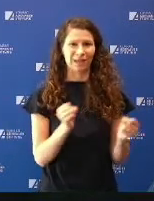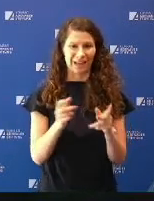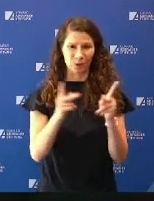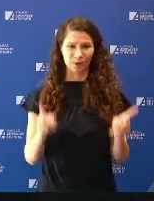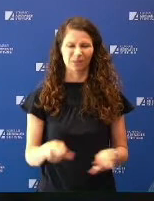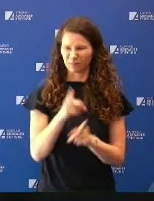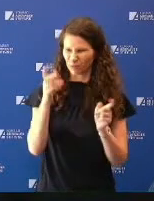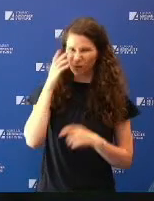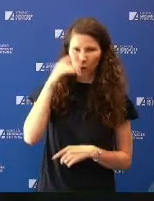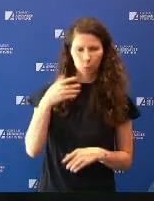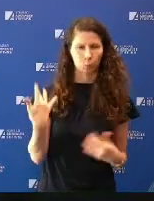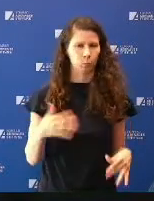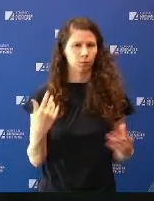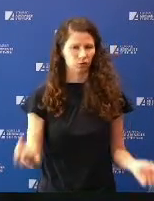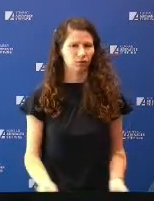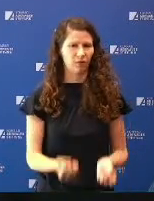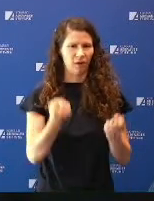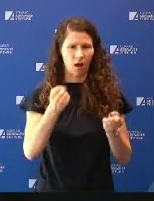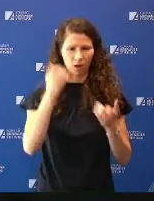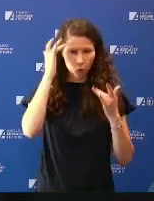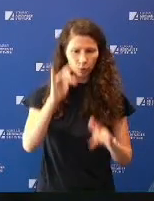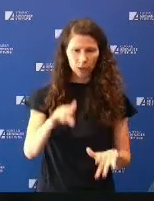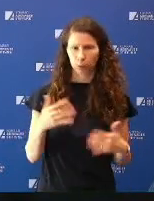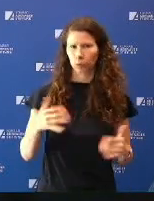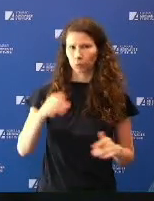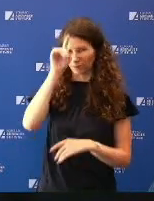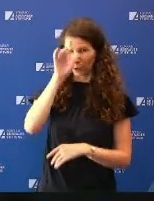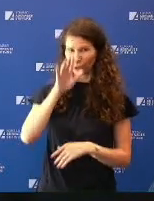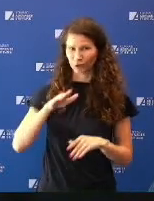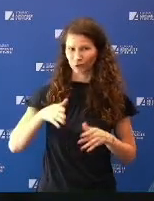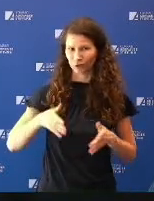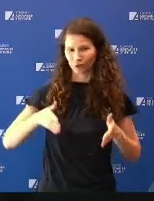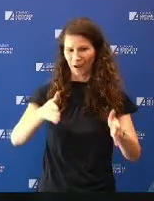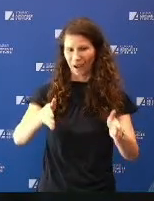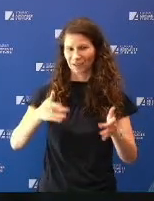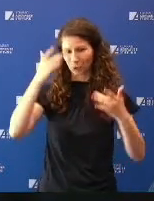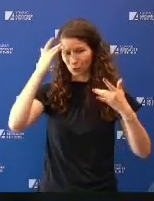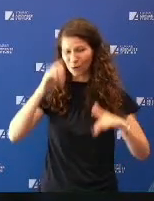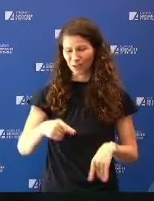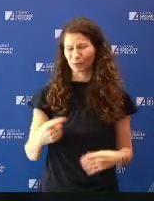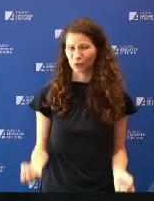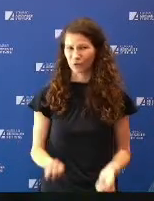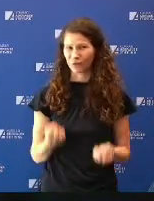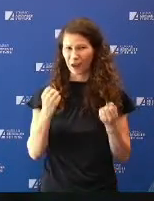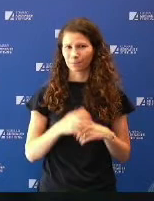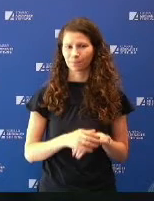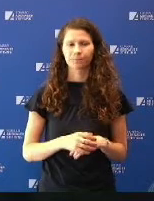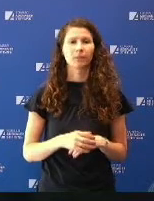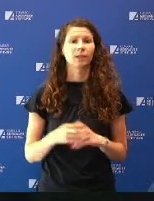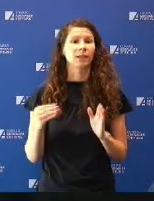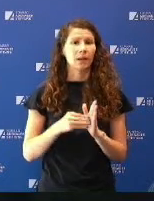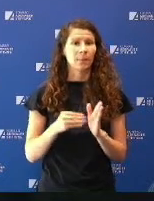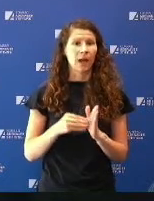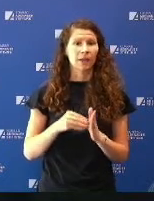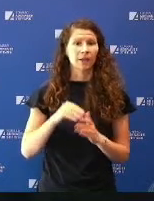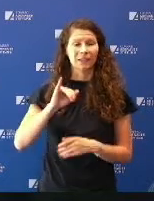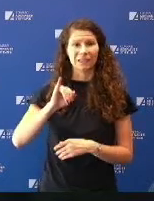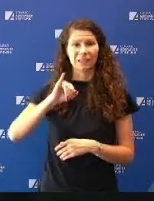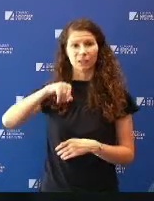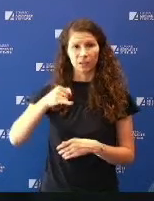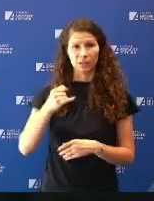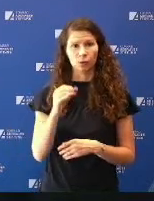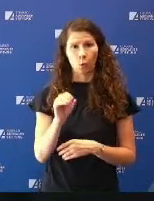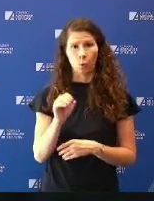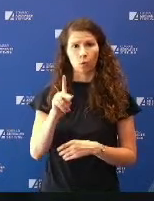vorstellen, sehr schwer zuzulassen auf deutschen Straßen. Noch mit vorne der Partie ist IOKI, also ein Startup